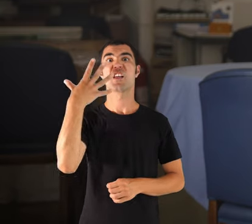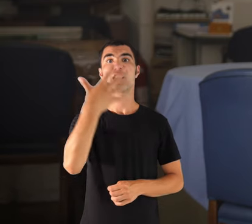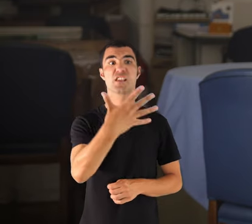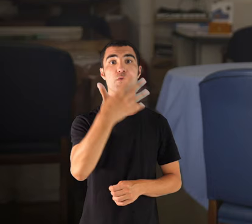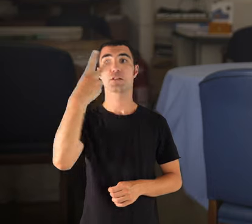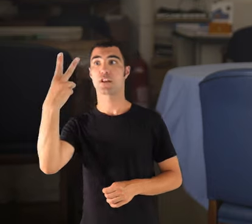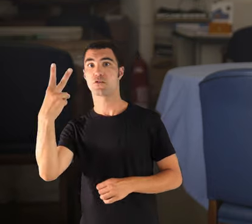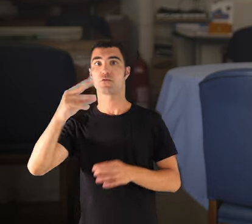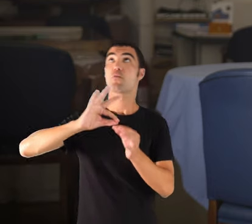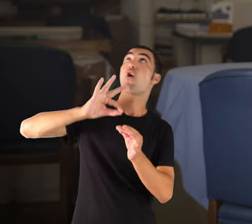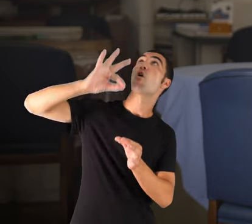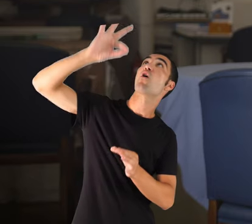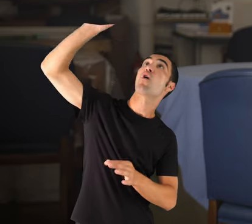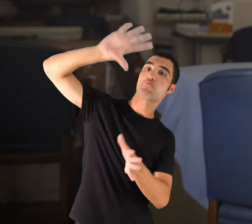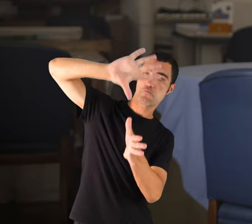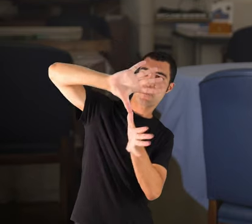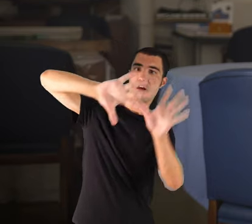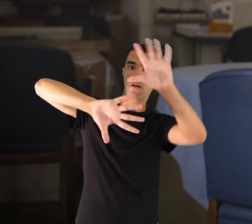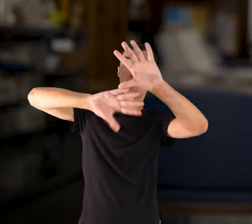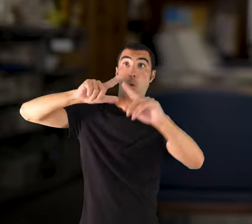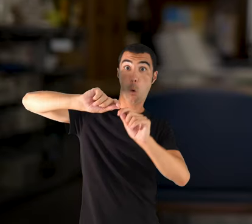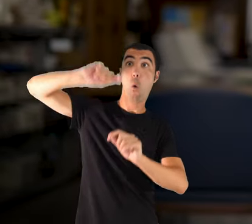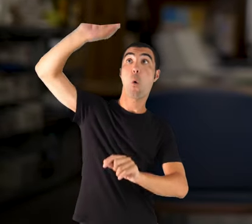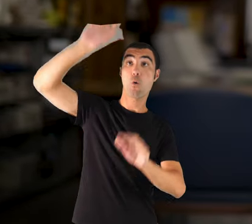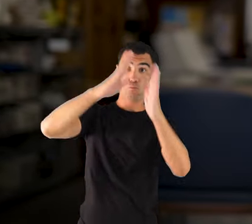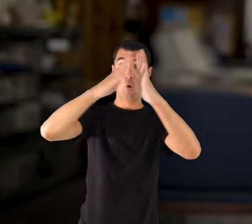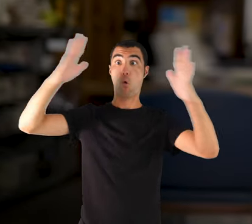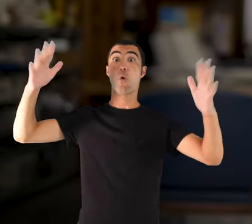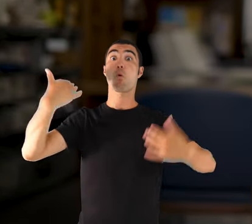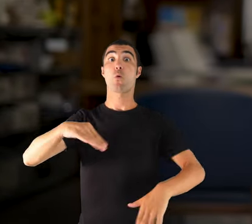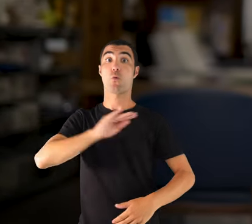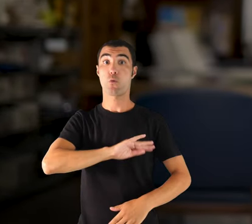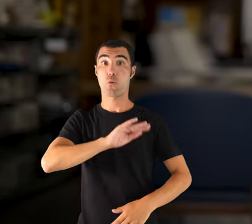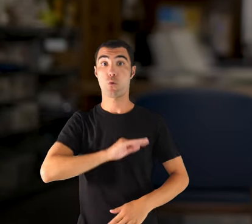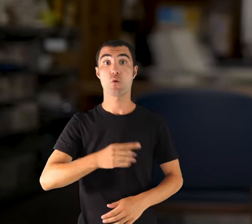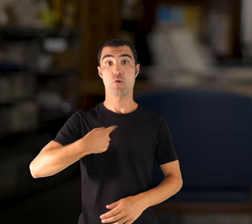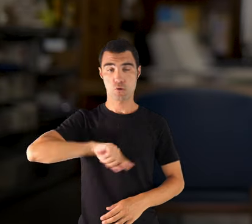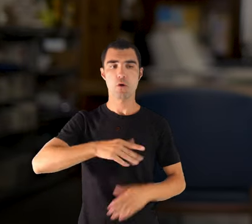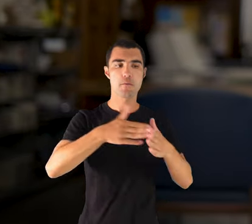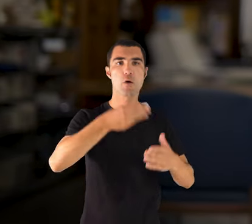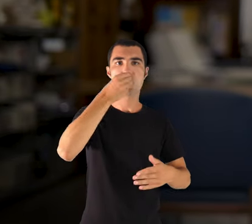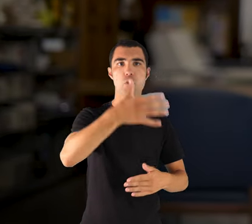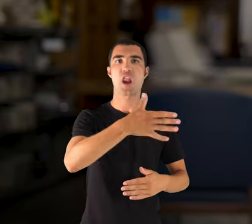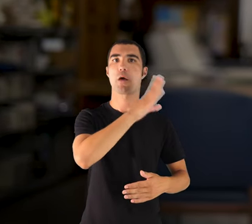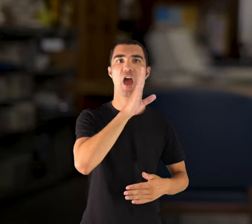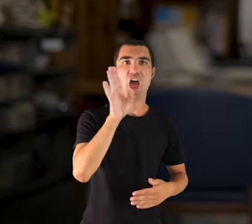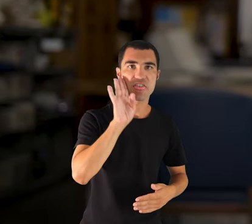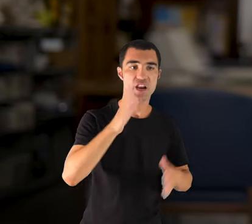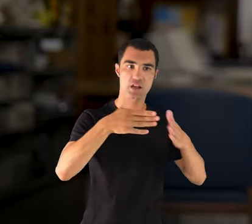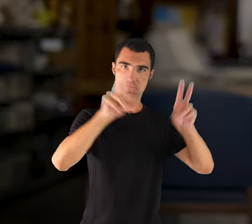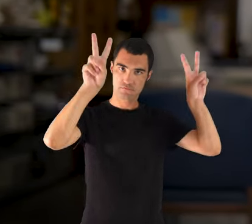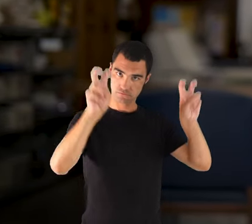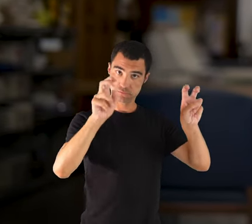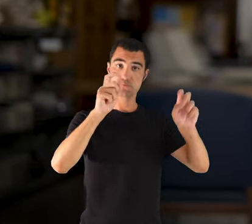d'antena, que són molt de metres de vela quadrada. Aquí vaig anar, va ser amb el Bonamadre, que va ser un lleu que va fer mon pare